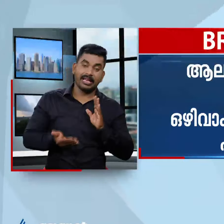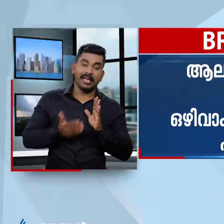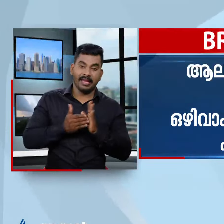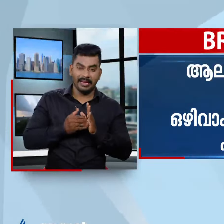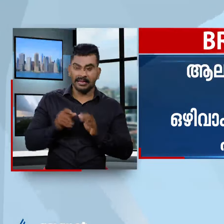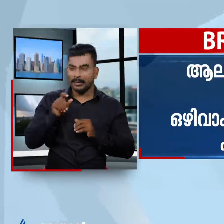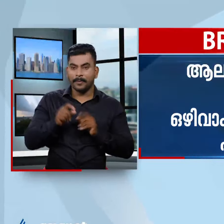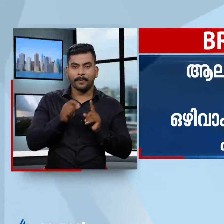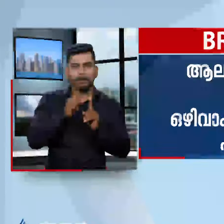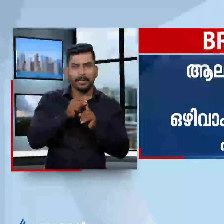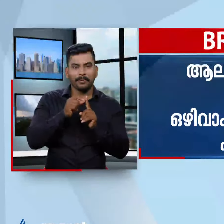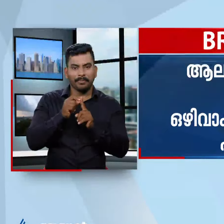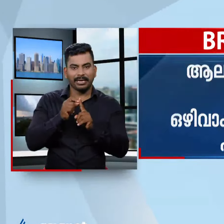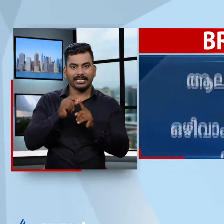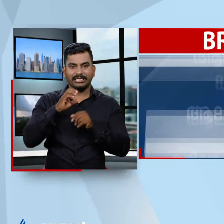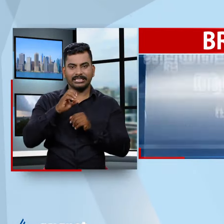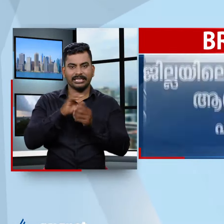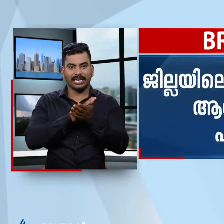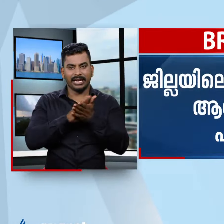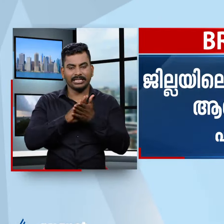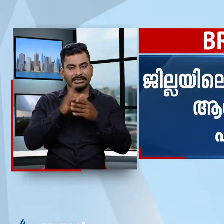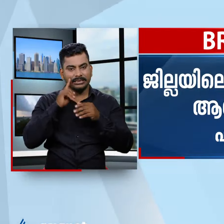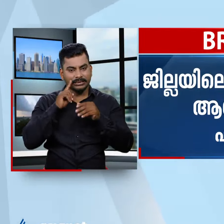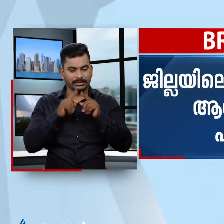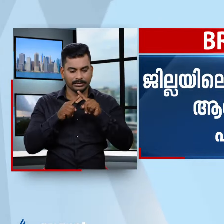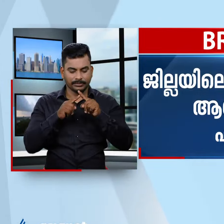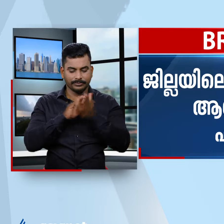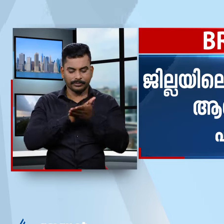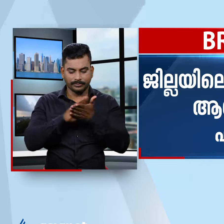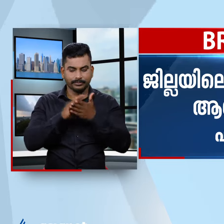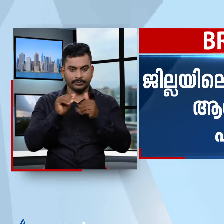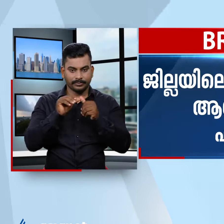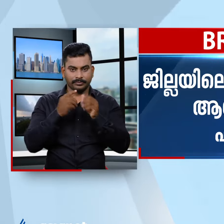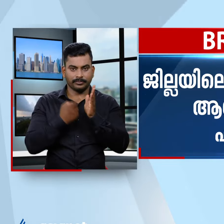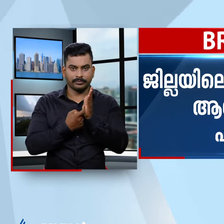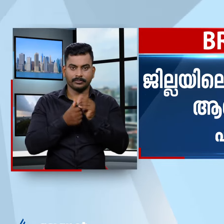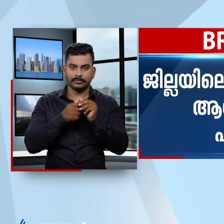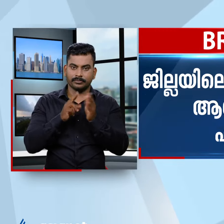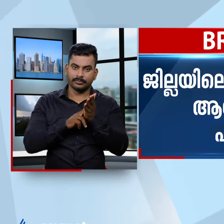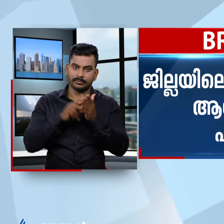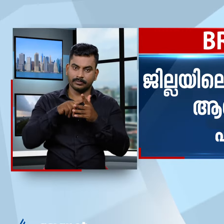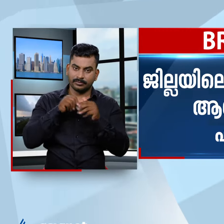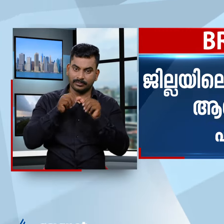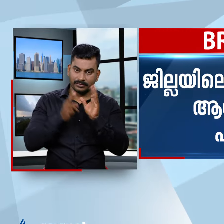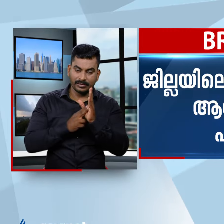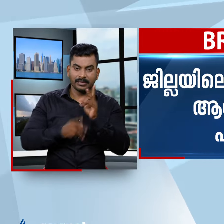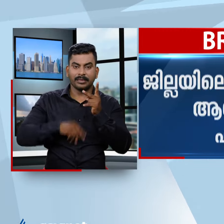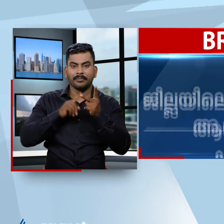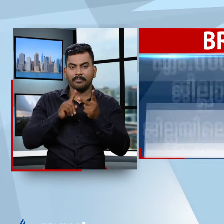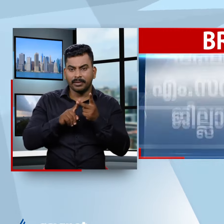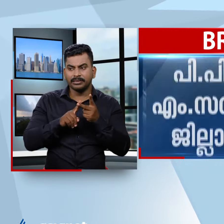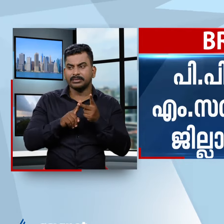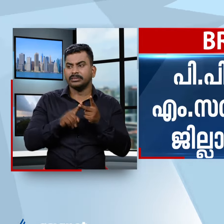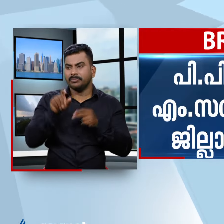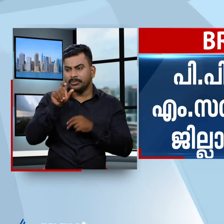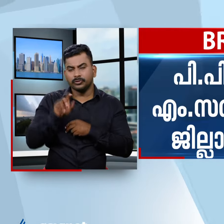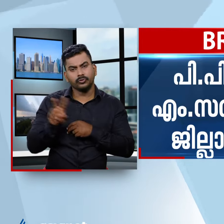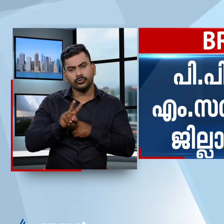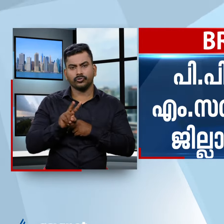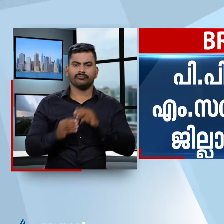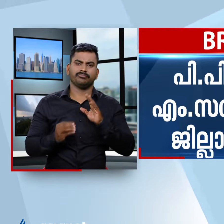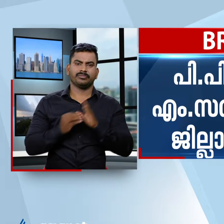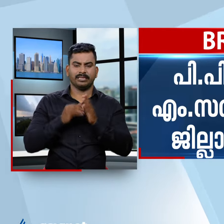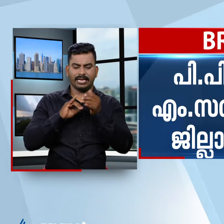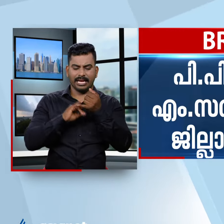പി ചിത്രഞ്ജൻ എം എൽ എ, എം സത്യപാലൻ എന്നിവരെ തരം താഴ്ത്തി ജില്ലാ കമ്മിറ്റിയിലേക്ക് തരം താഴ്ത്തിയത്. മാത്രമല്ല നിരവധി ഏരിയ കമ്മിറ്റികൾ പുനഃസംഘടിപ്പിക്കുകയും